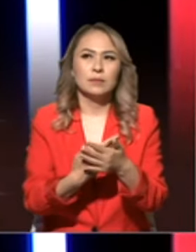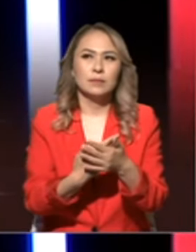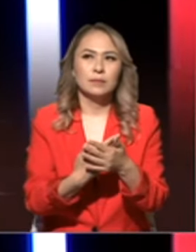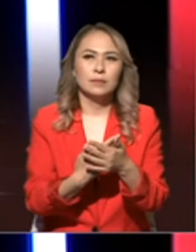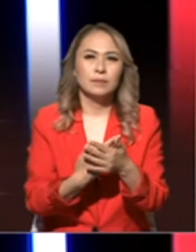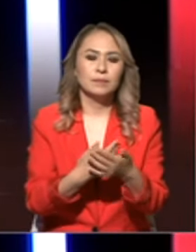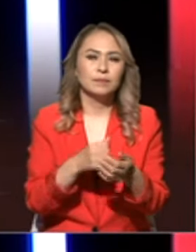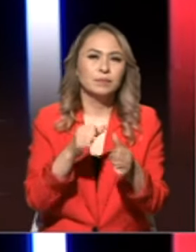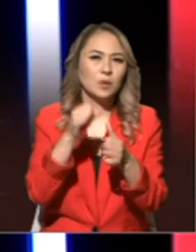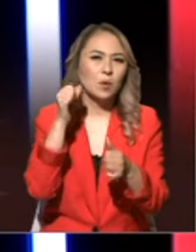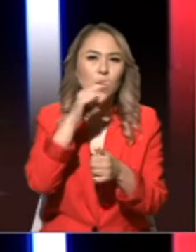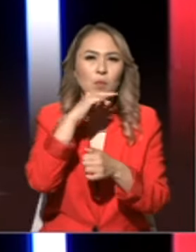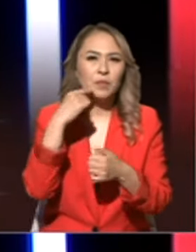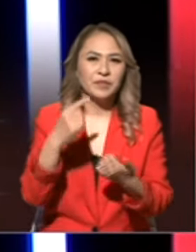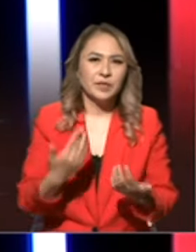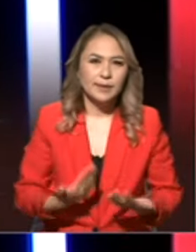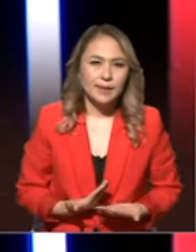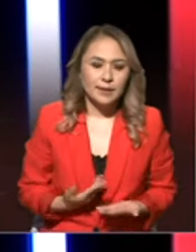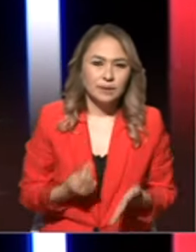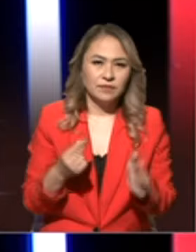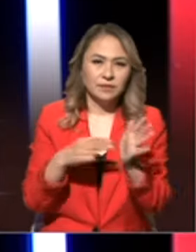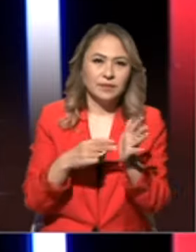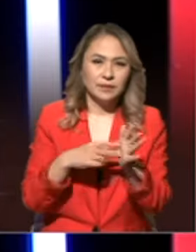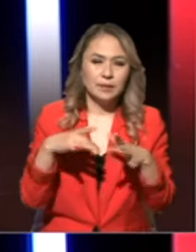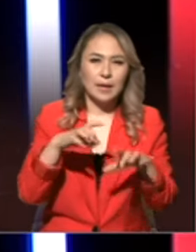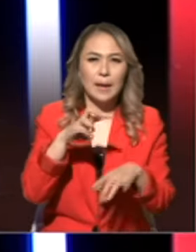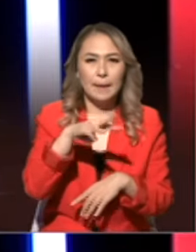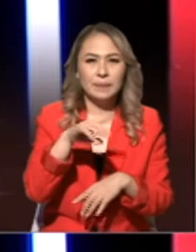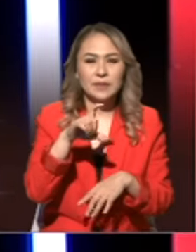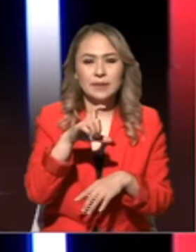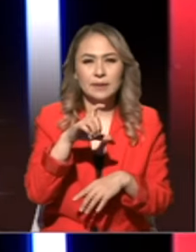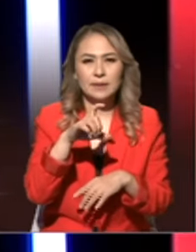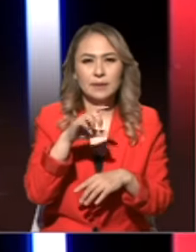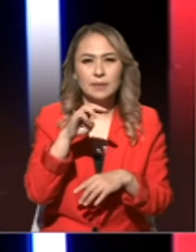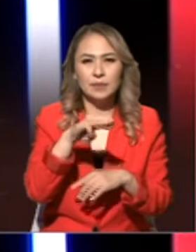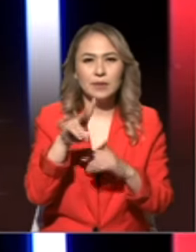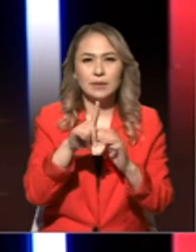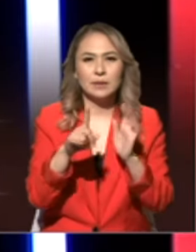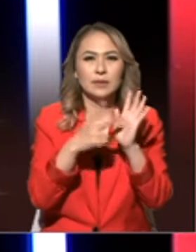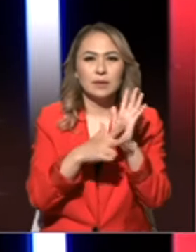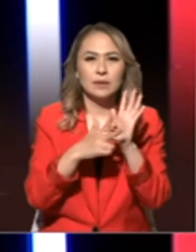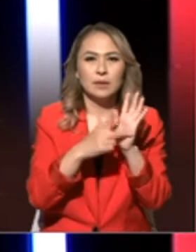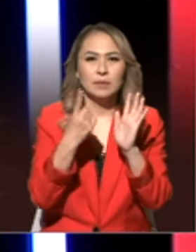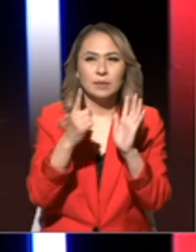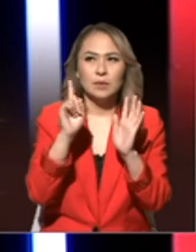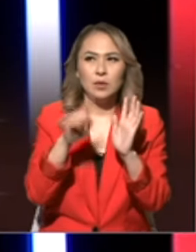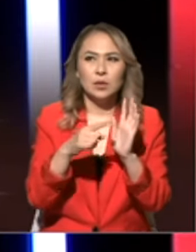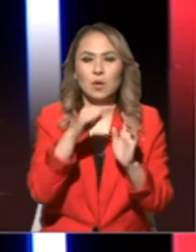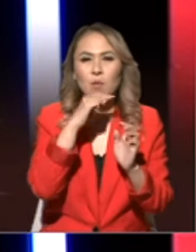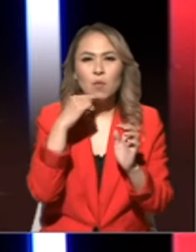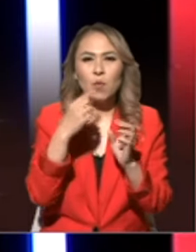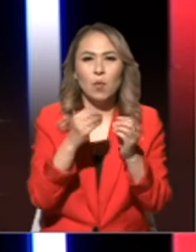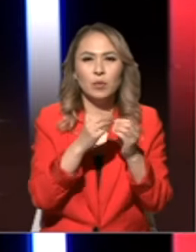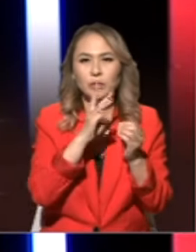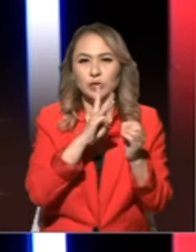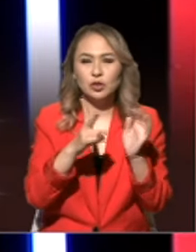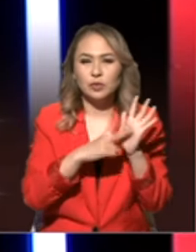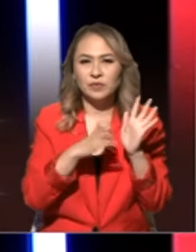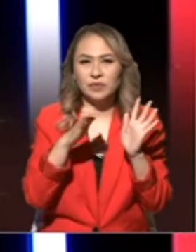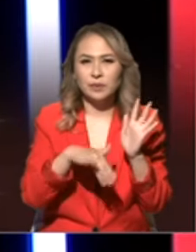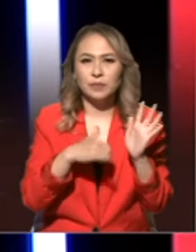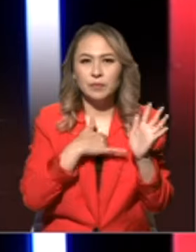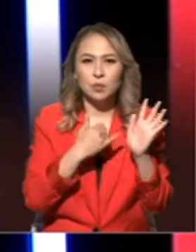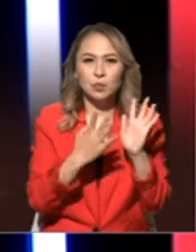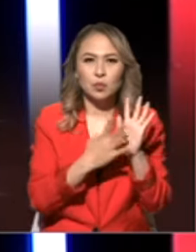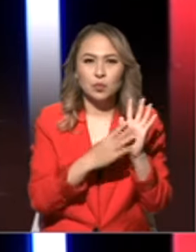жасадық. Мысалы, Ресейде тұратын трактор М82-1, МТЗ-82-1 мысалға. Ресейдің өзінде 10 миллион 700 мың теңге тұрса,